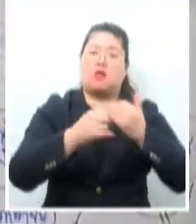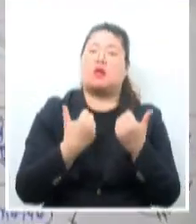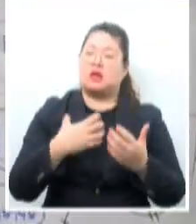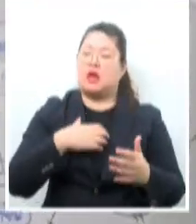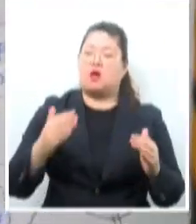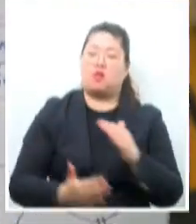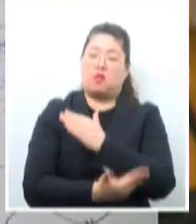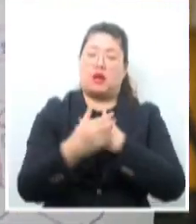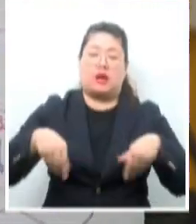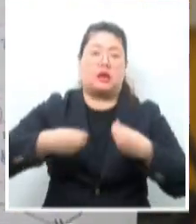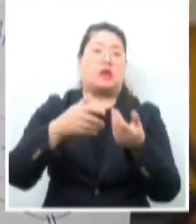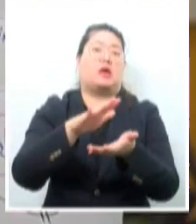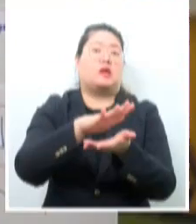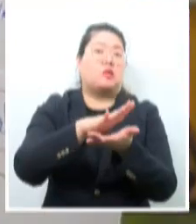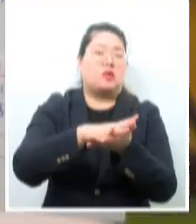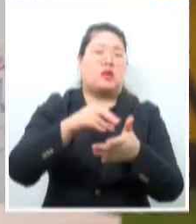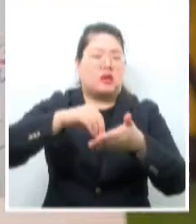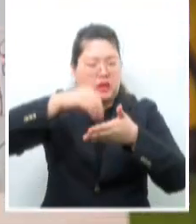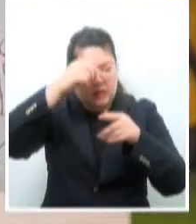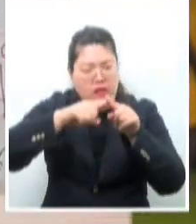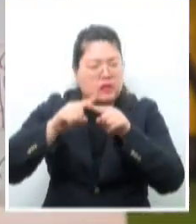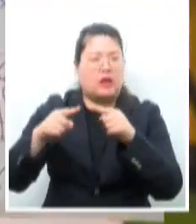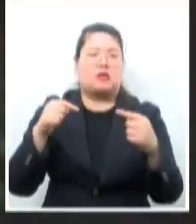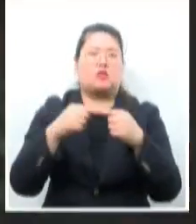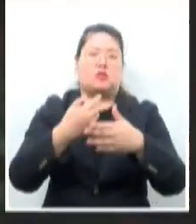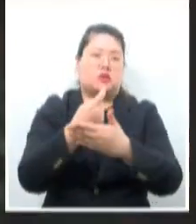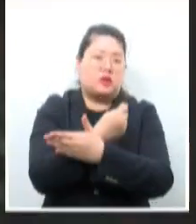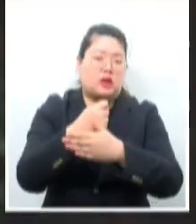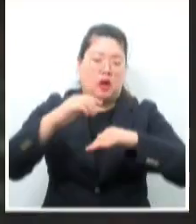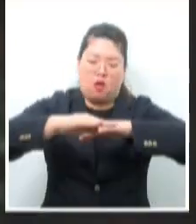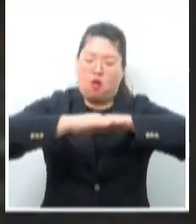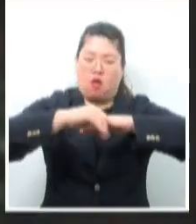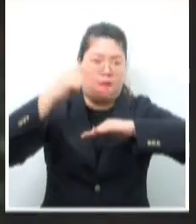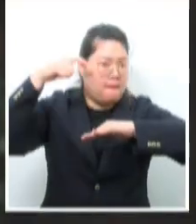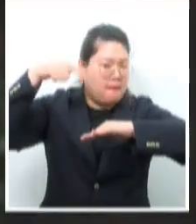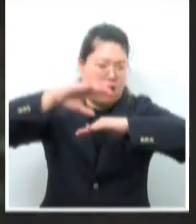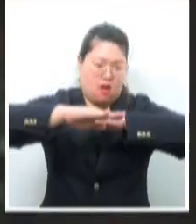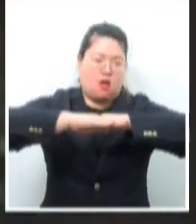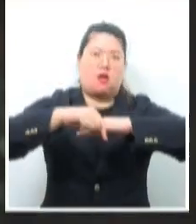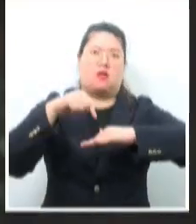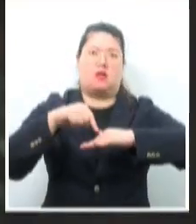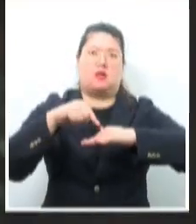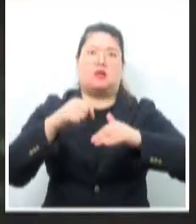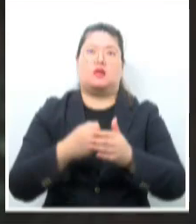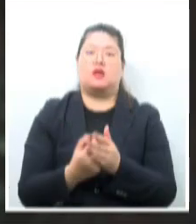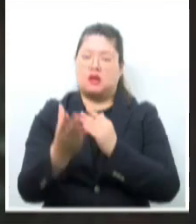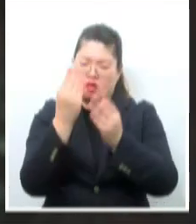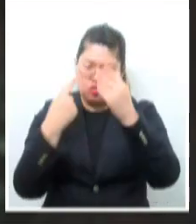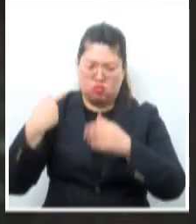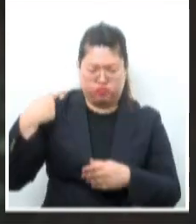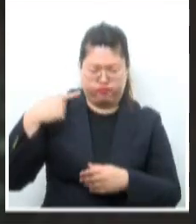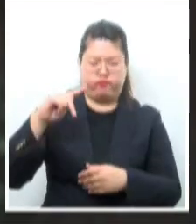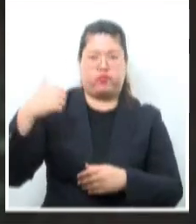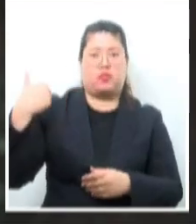กับเด็กนักเรียนที่อยู่พื้นที่ชายแดนของจังหวัดตากเรานะครับมีกิจกรรมมีโครงการแล้วก็ใช้แหล่งเรียนรู้ให้เป็นประโยชน์มากที่สุดซึ่